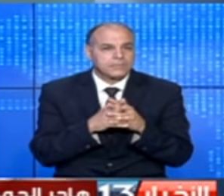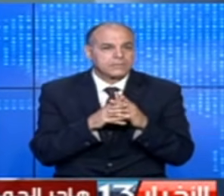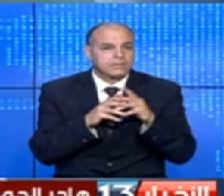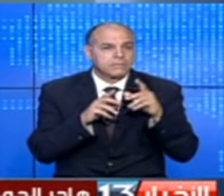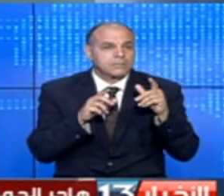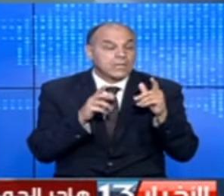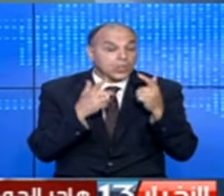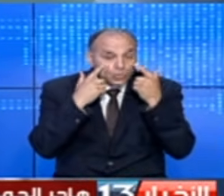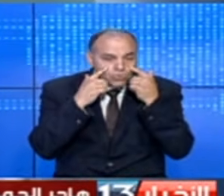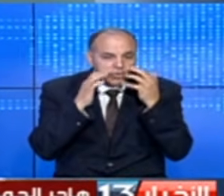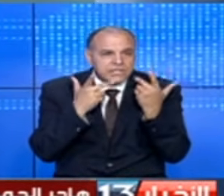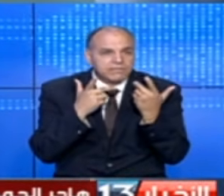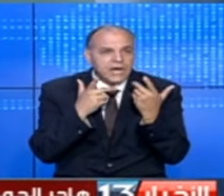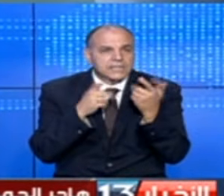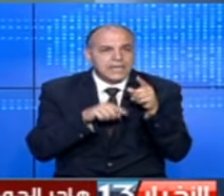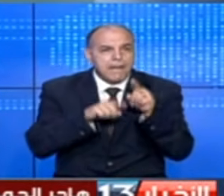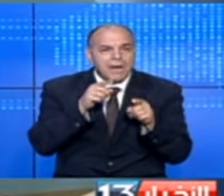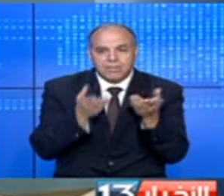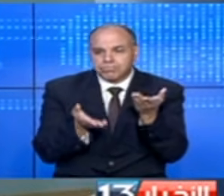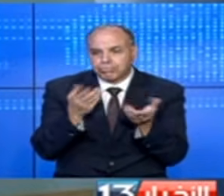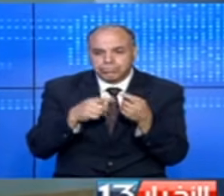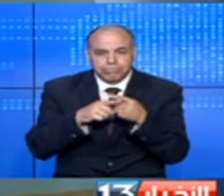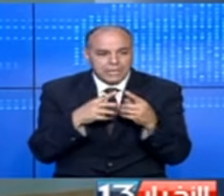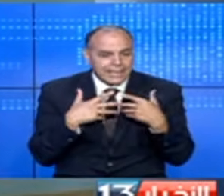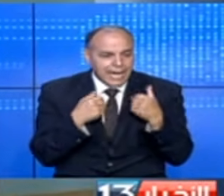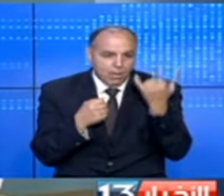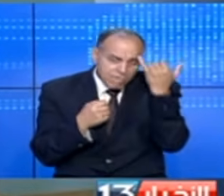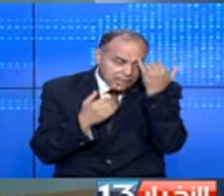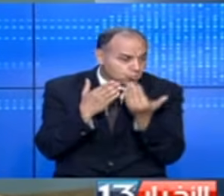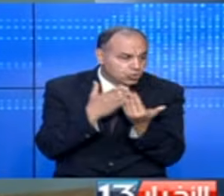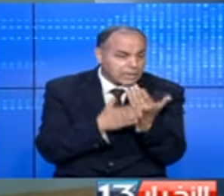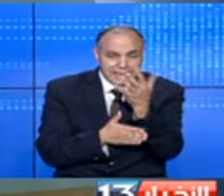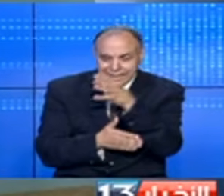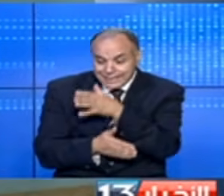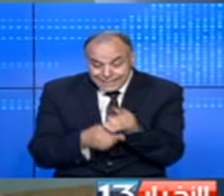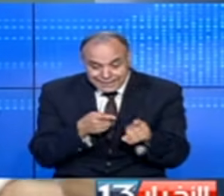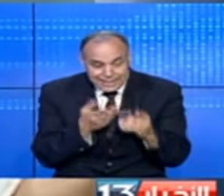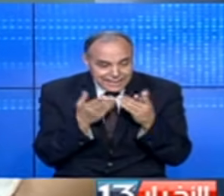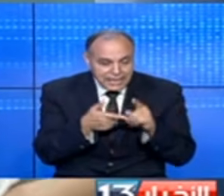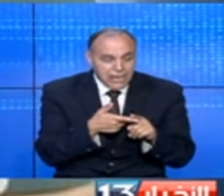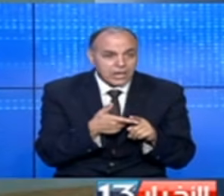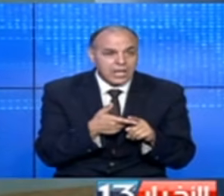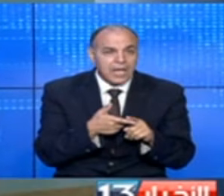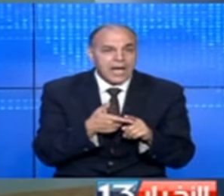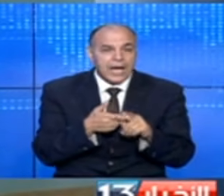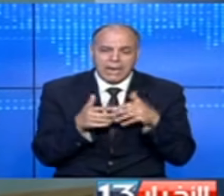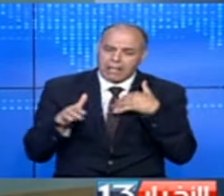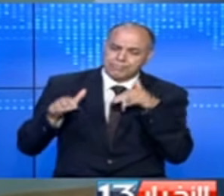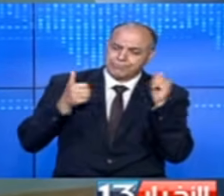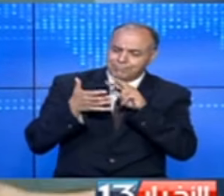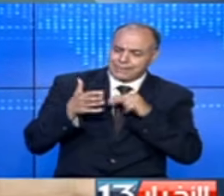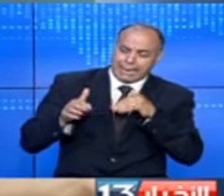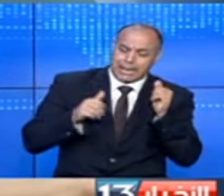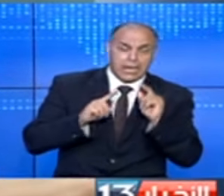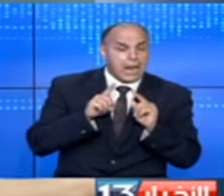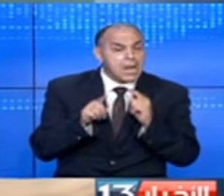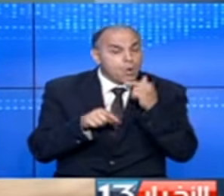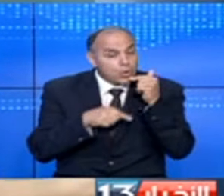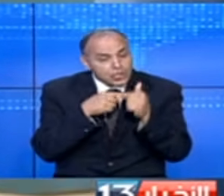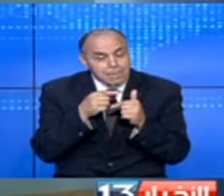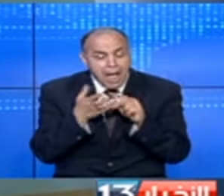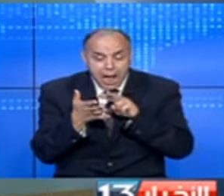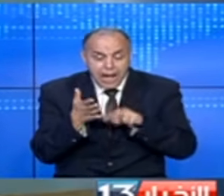دونك شفت كيفاش ثم بعض التوازن اللي نحاولوا باش نخلقوه عند التلميذ حتى لا يعزف عن المطالعة لأنها تقعد ديما